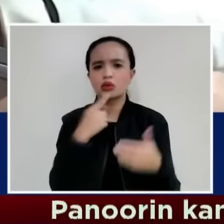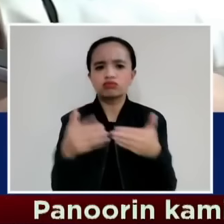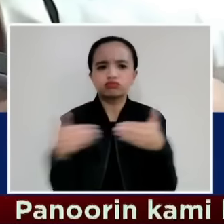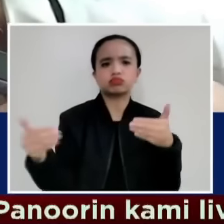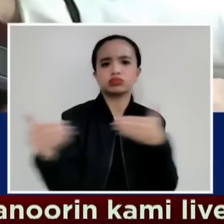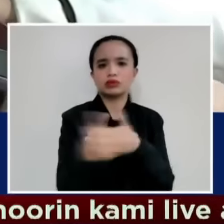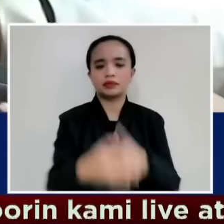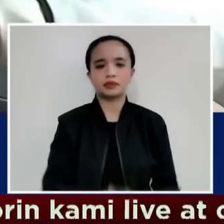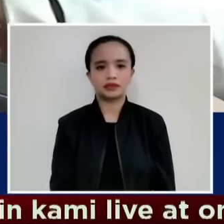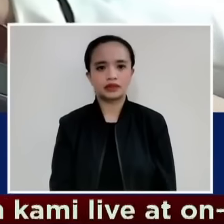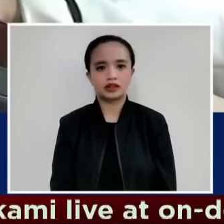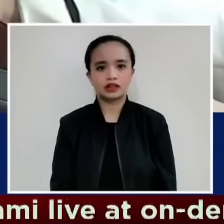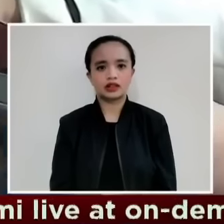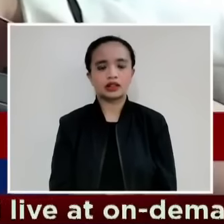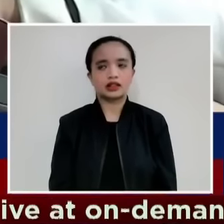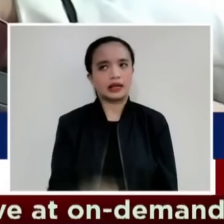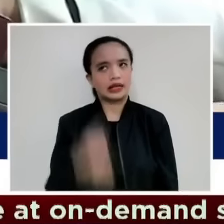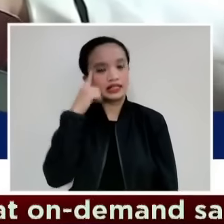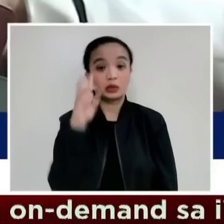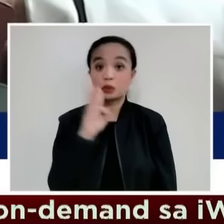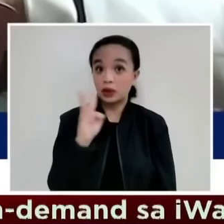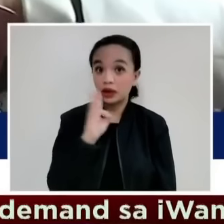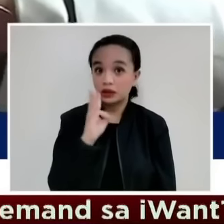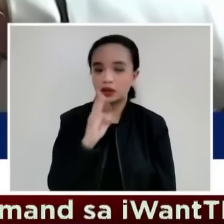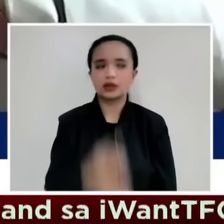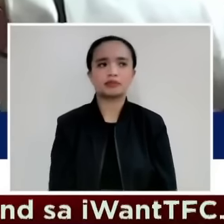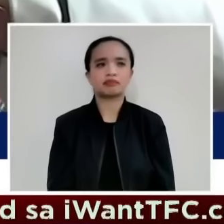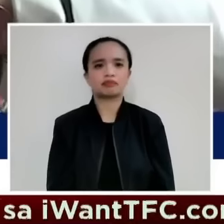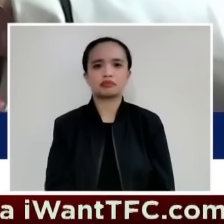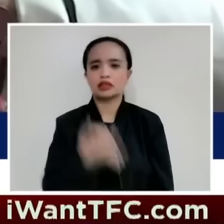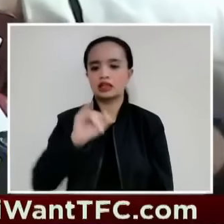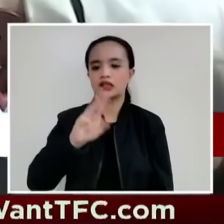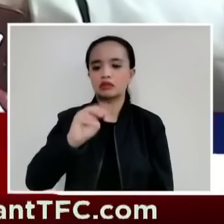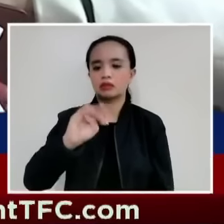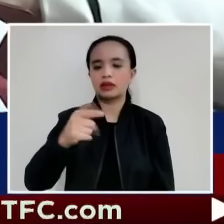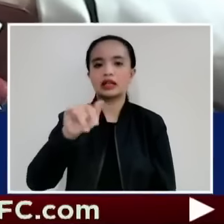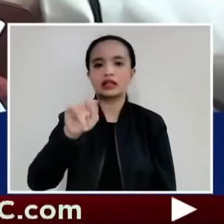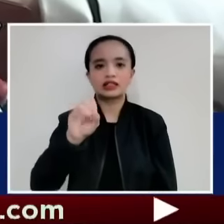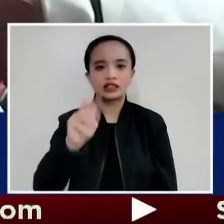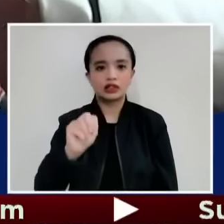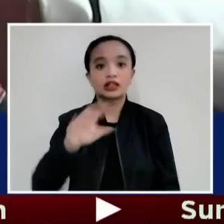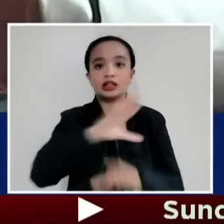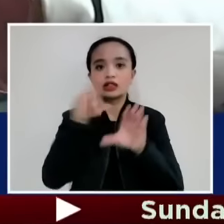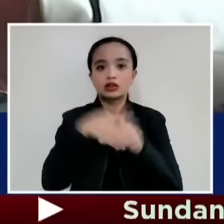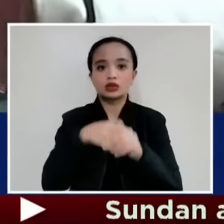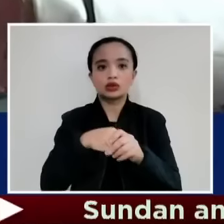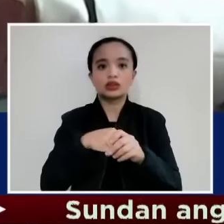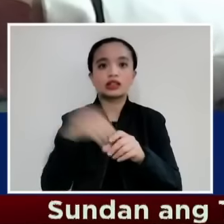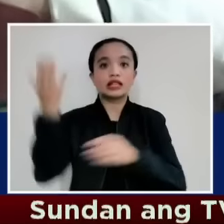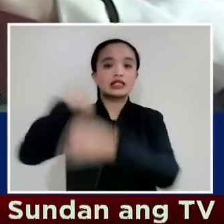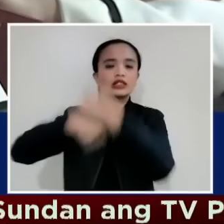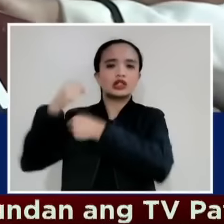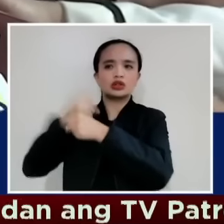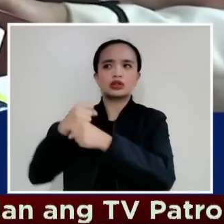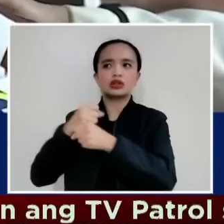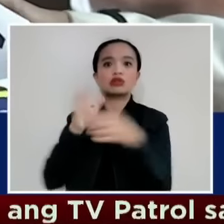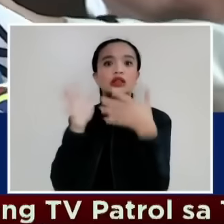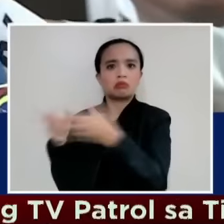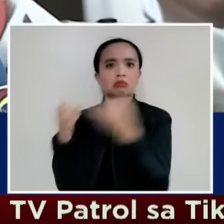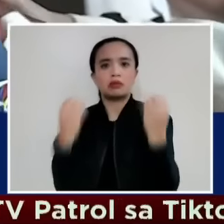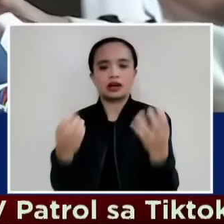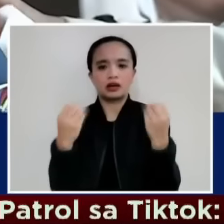Siguro yung sa water, yung sa immigration, kasama na yung mga leftover nung last year. Marami pa yan, ROTC,